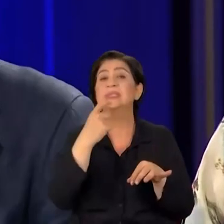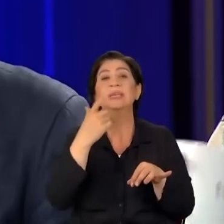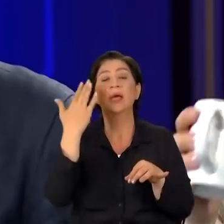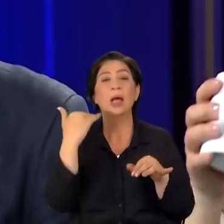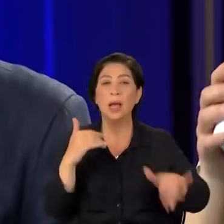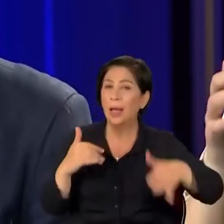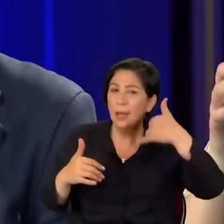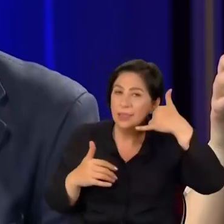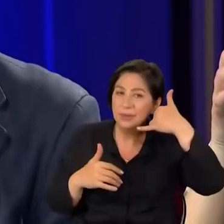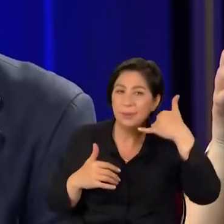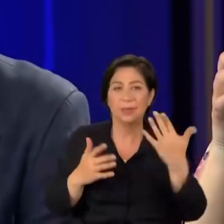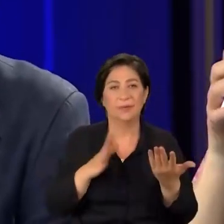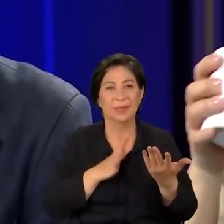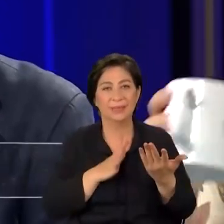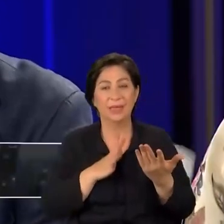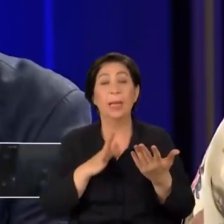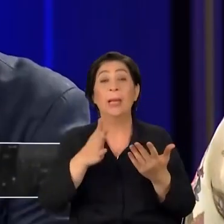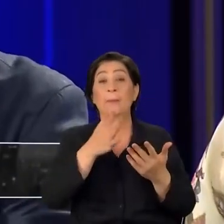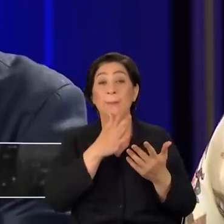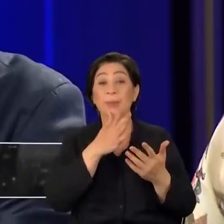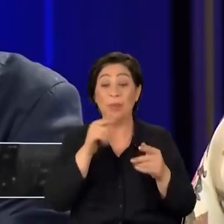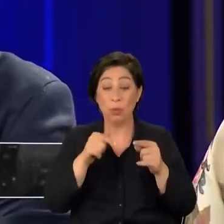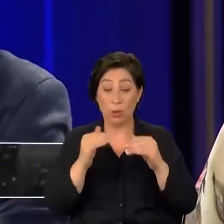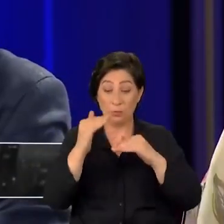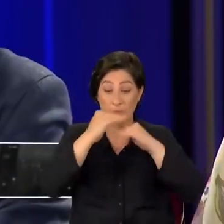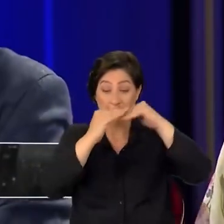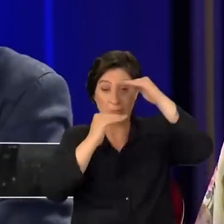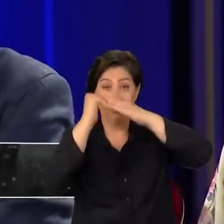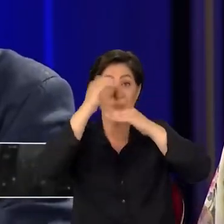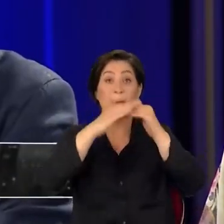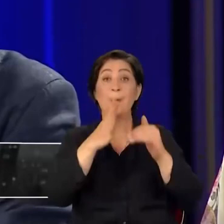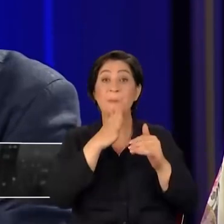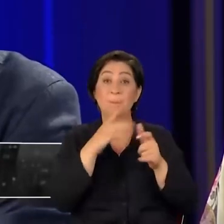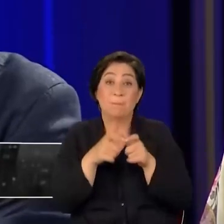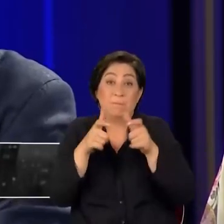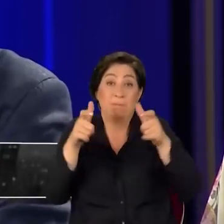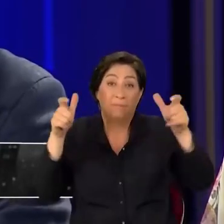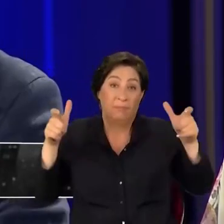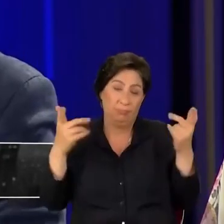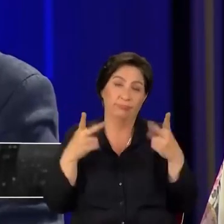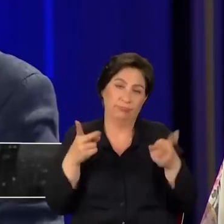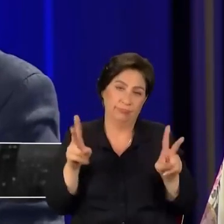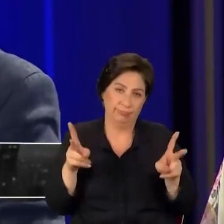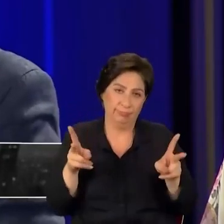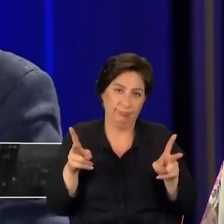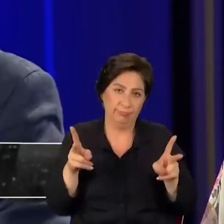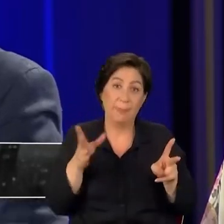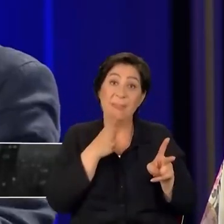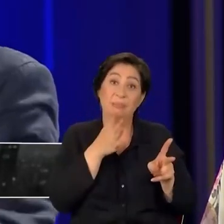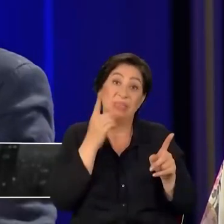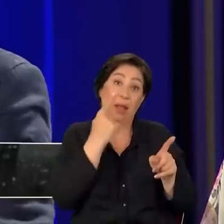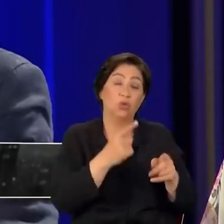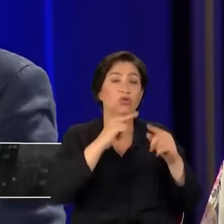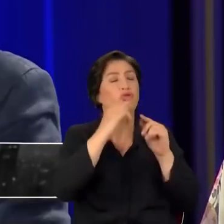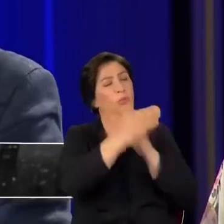ahizeli telefonlar kullanıyorduk. Yani bilimde bunları üst üste koyabilirsiniz. Basamak basamak geliştirebilirsiniz ve topluma